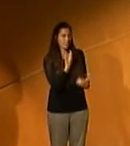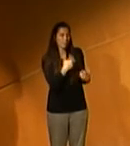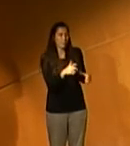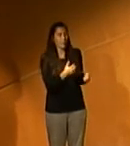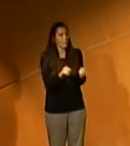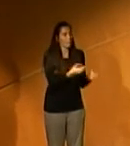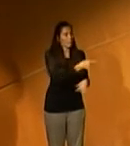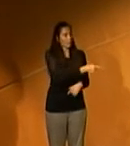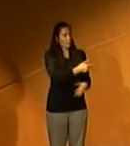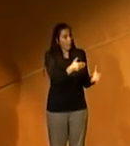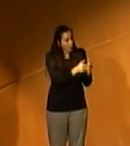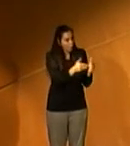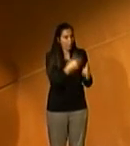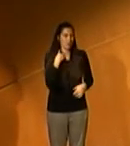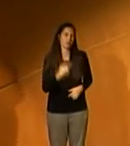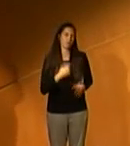un nouvel échec scolaire à Julien.